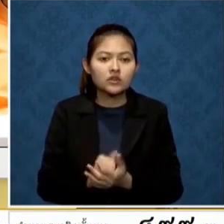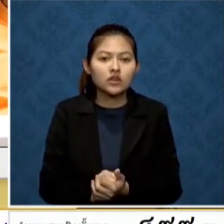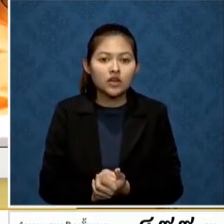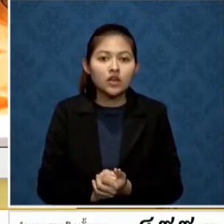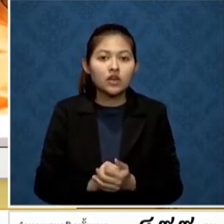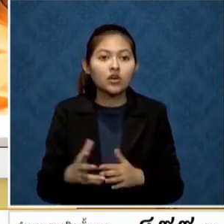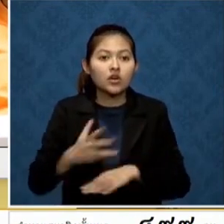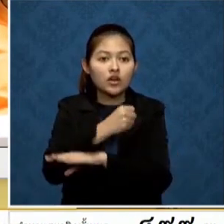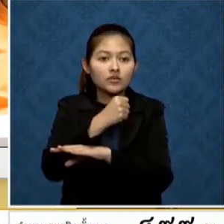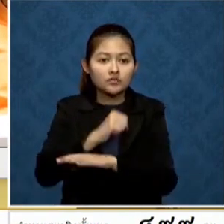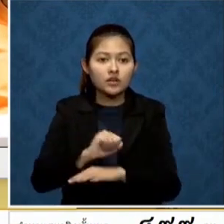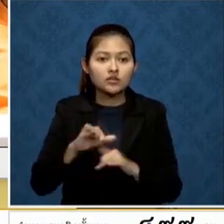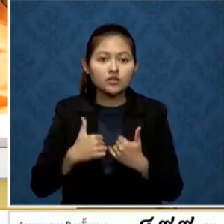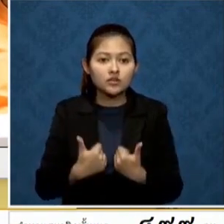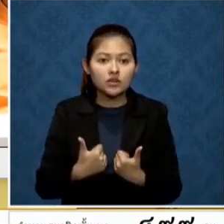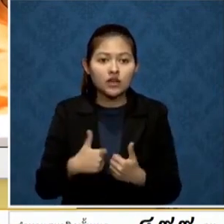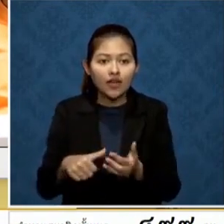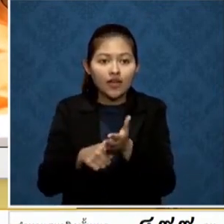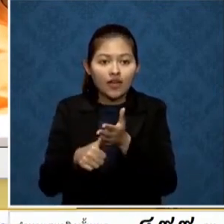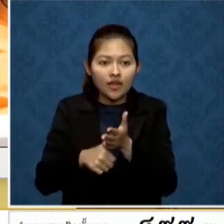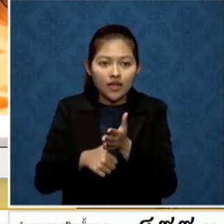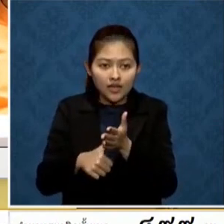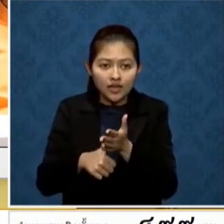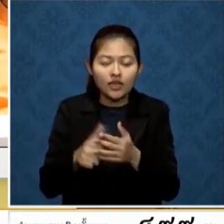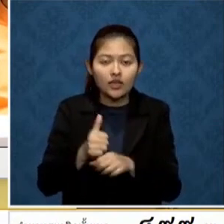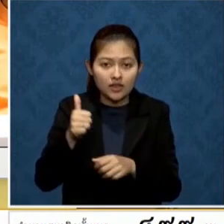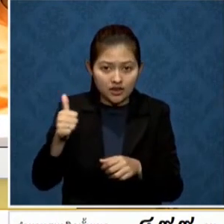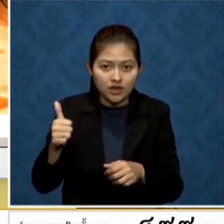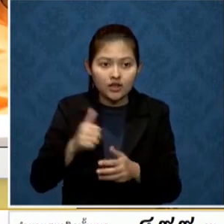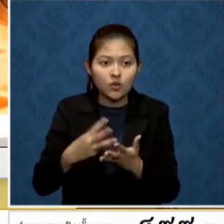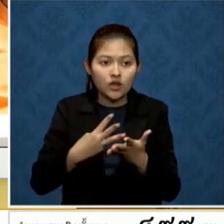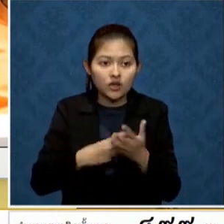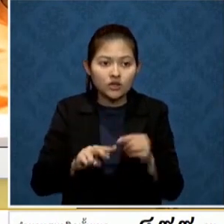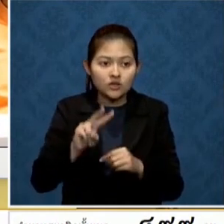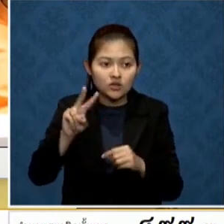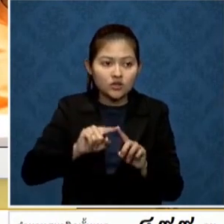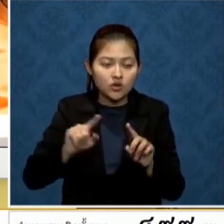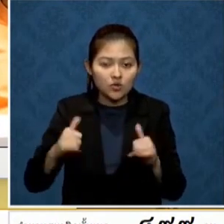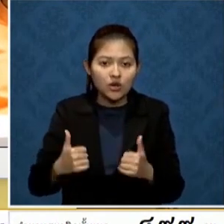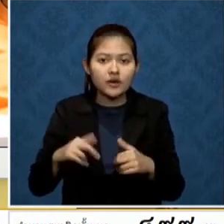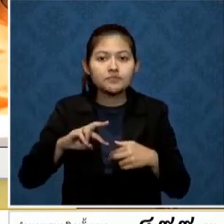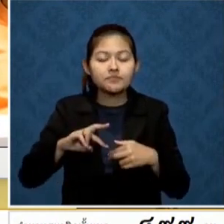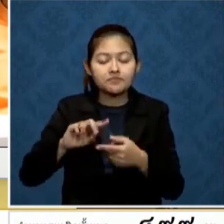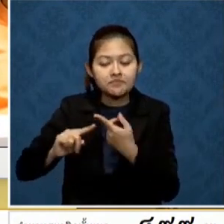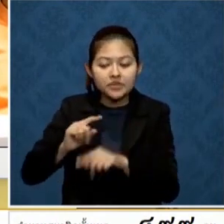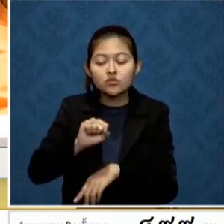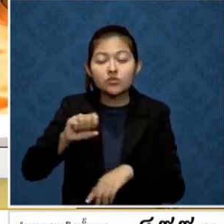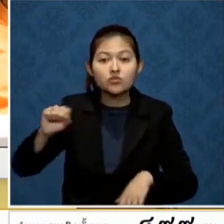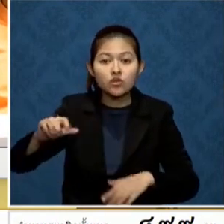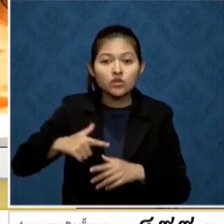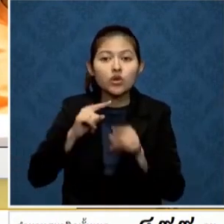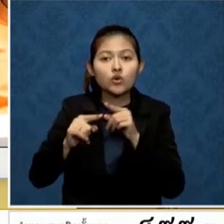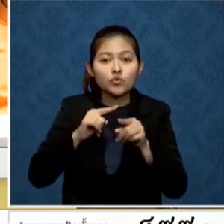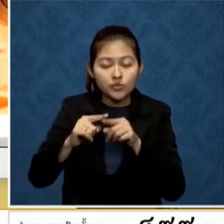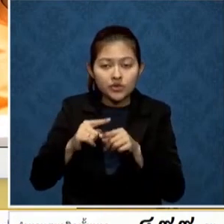ทางการเมืองนะครับถึงแม้ว่าเราจะมีการไปแก้ไขเพิ่มเติมได้ในชั้นวาระที่ 2ก็ตามแต่ก็มีเพื่อนสมาชิกอีกบางพรรคนะครับที่พวกเราได้พูด